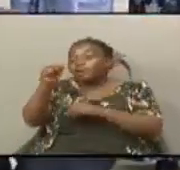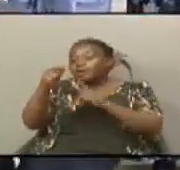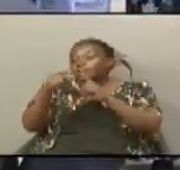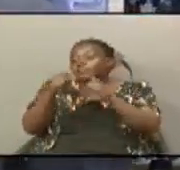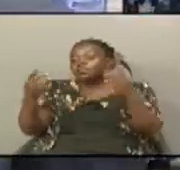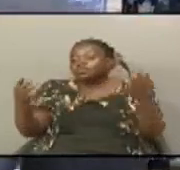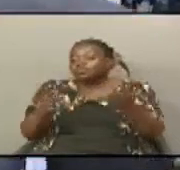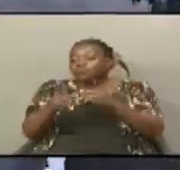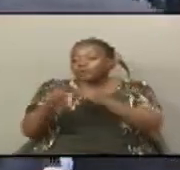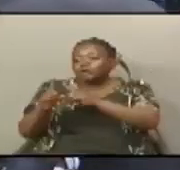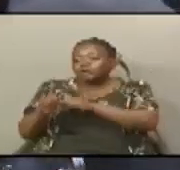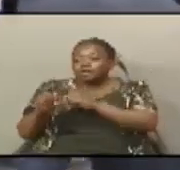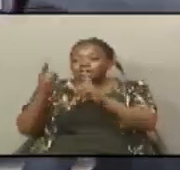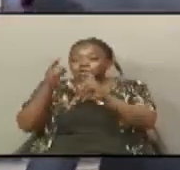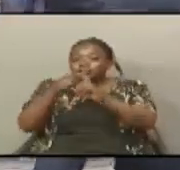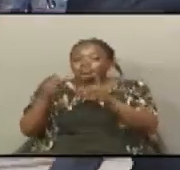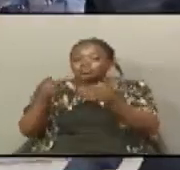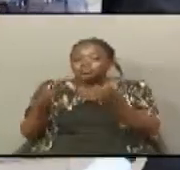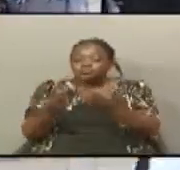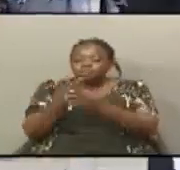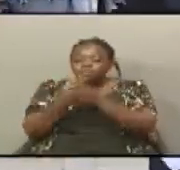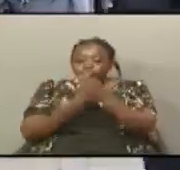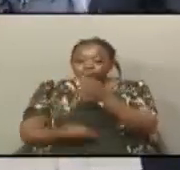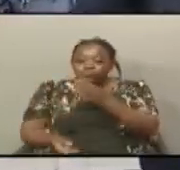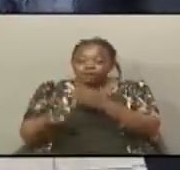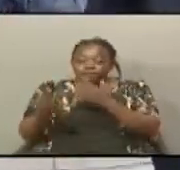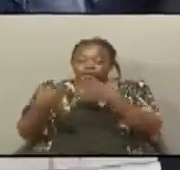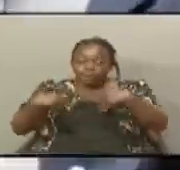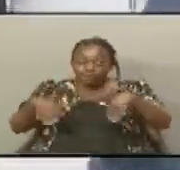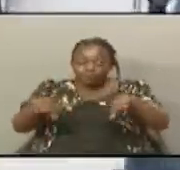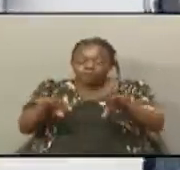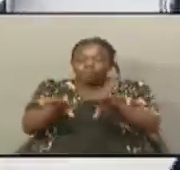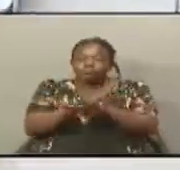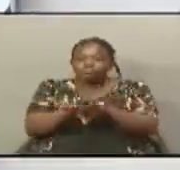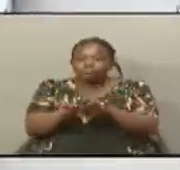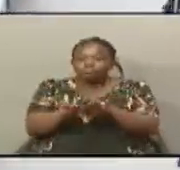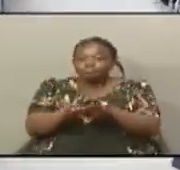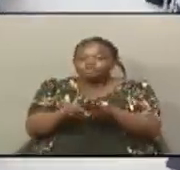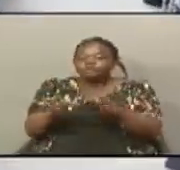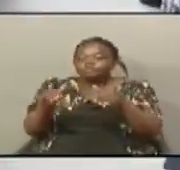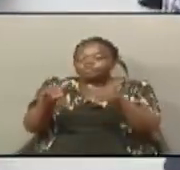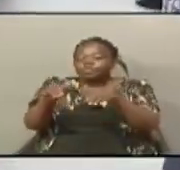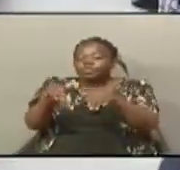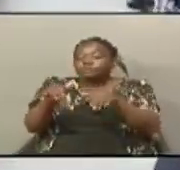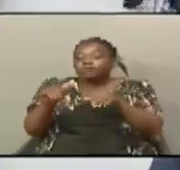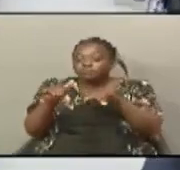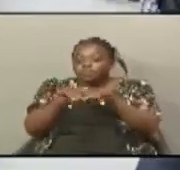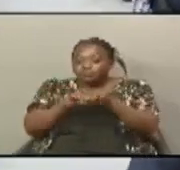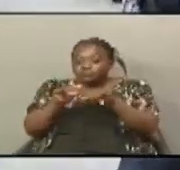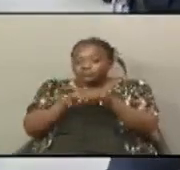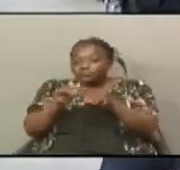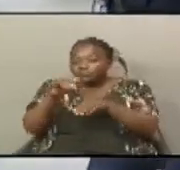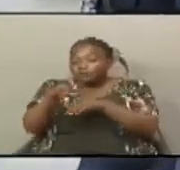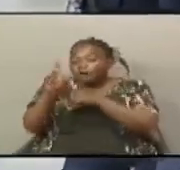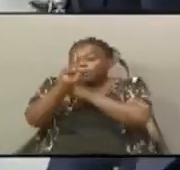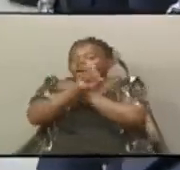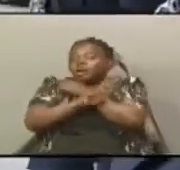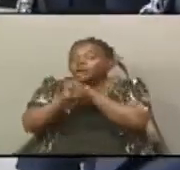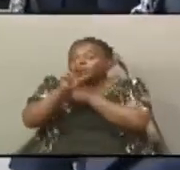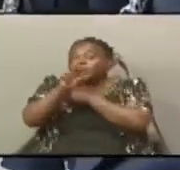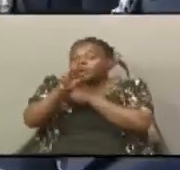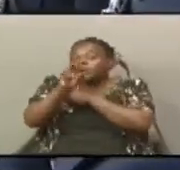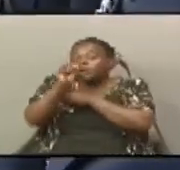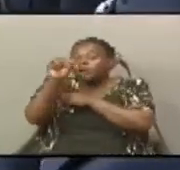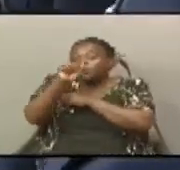gukuumibwa okutuusa ng'enjuyi zonna zituuse ku nzikiriziganya. Omubaka omukyalo wa Tereko District Rose Obiga